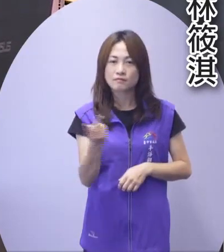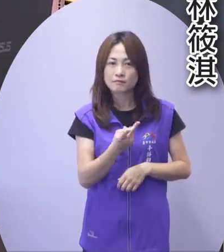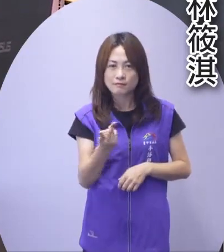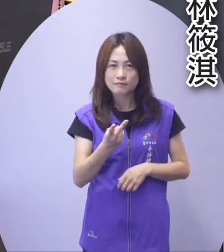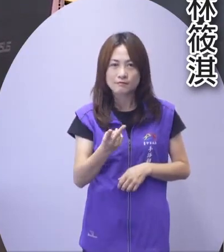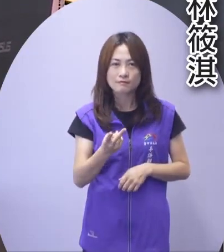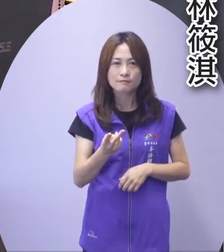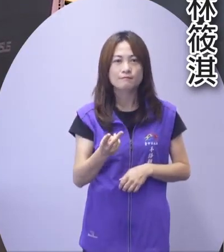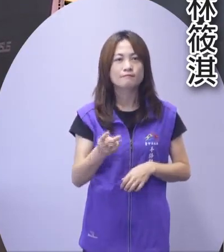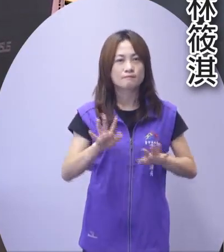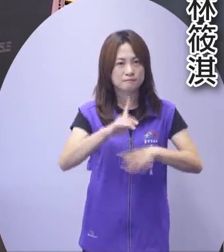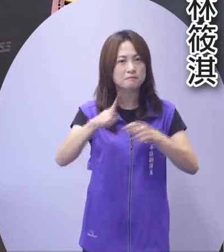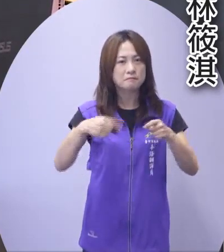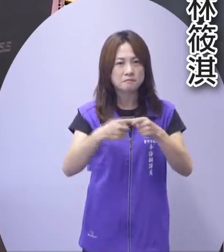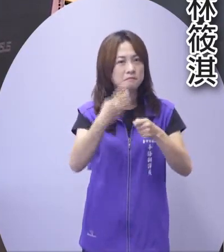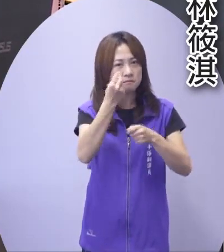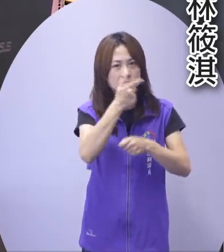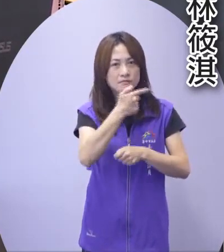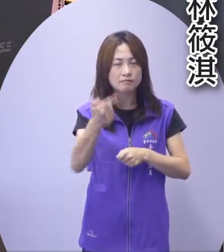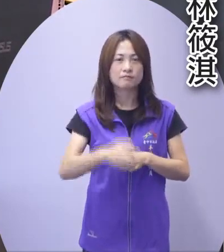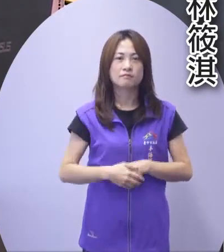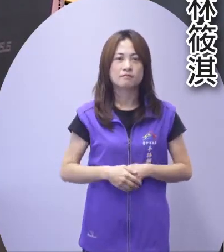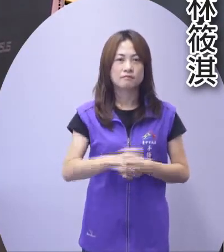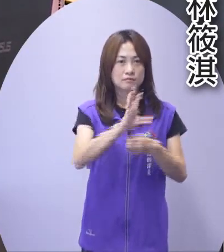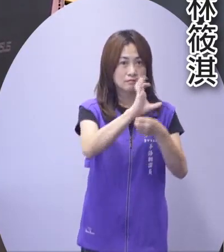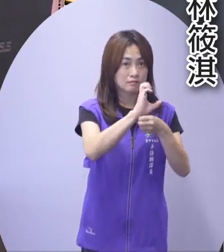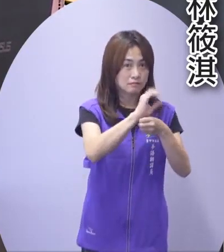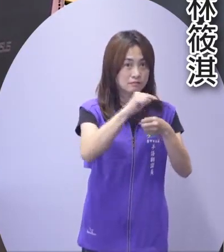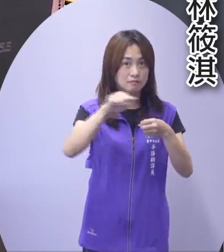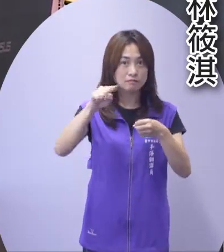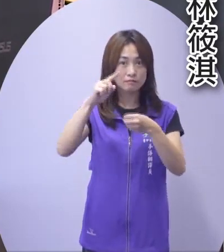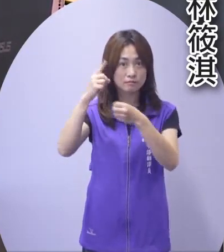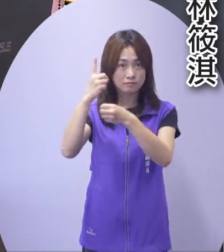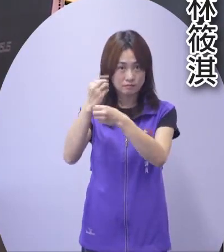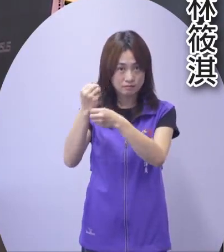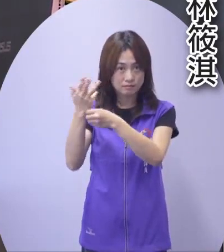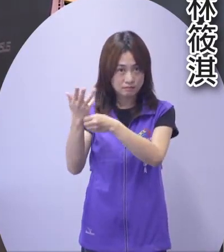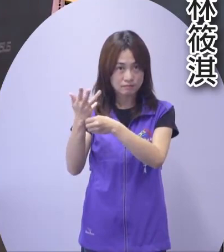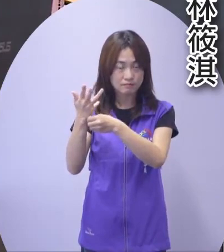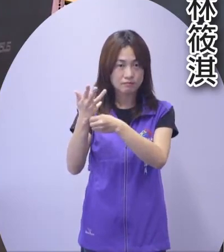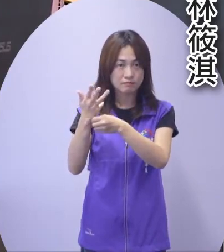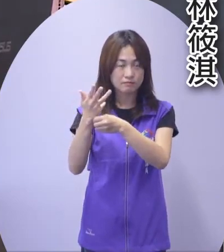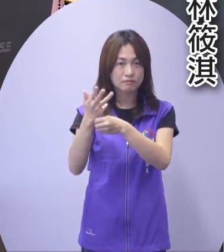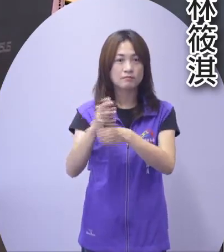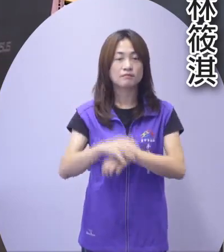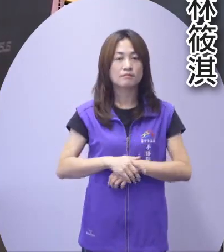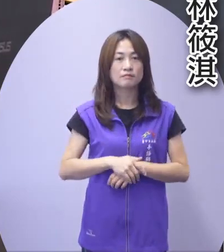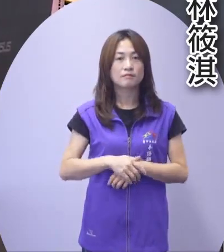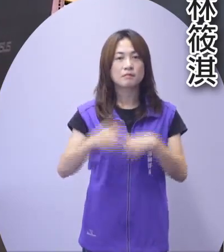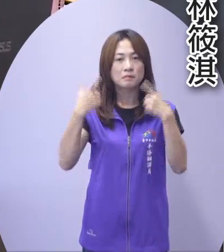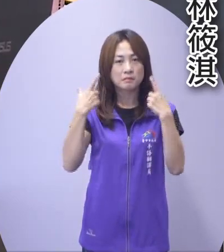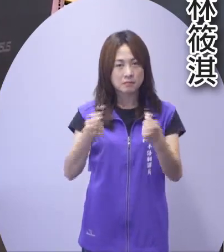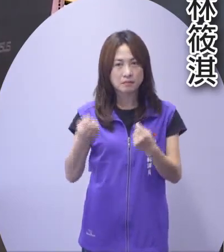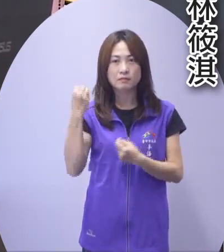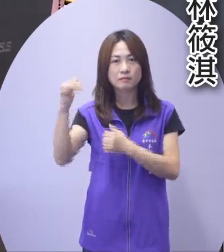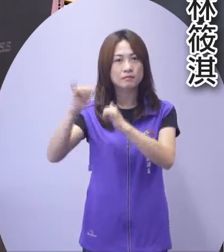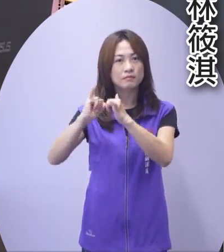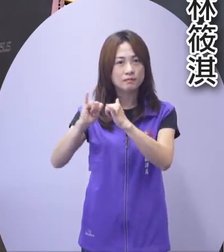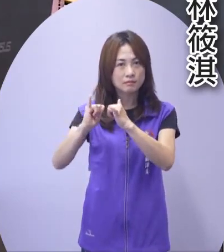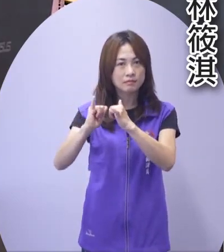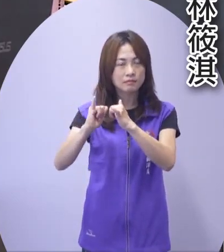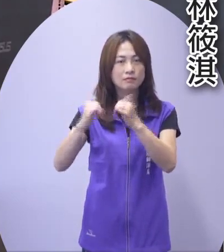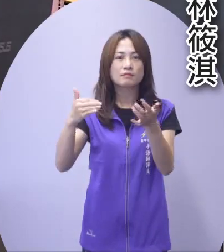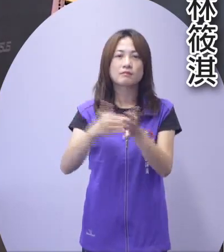年哈。那从99年开始一直到2018年花坛节重新回到新社，再到我们今年10周年